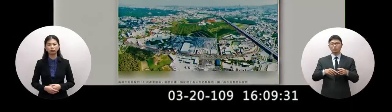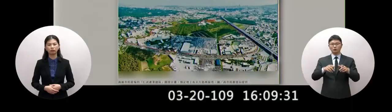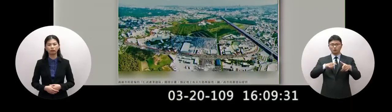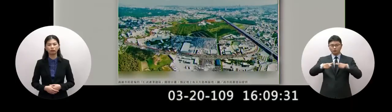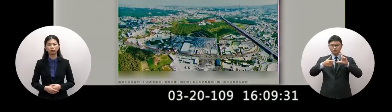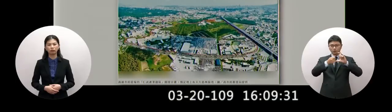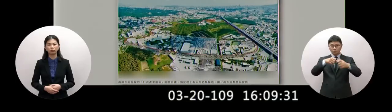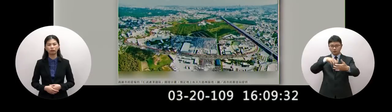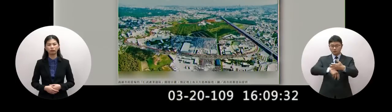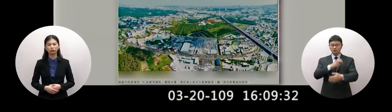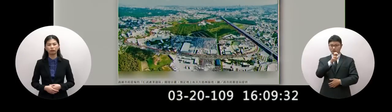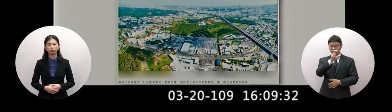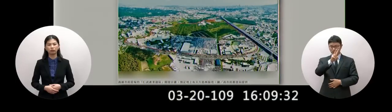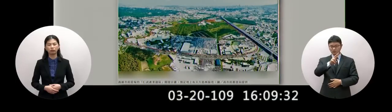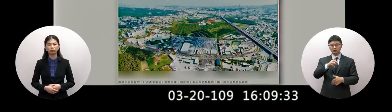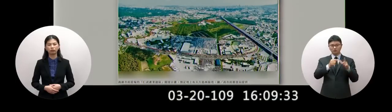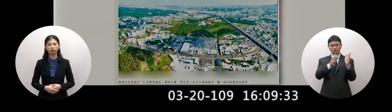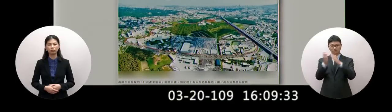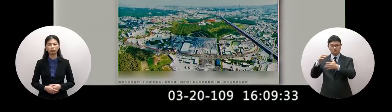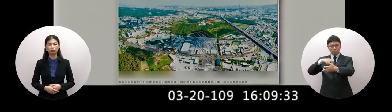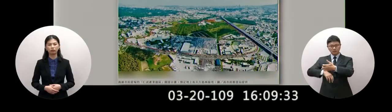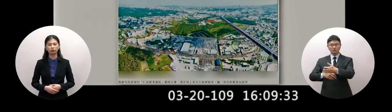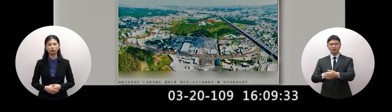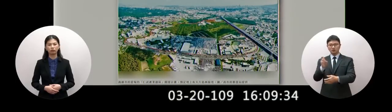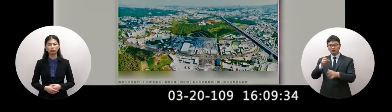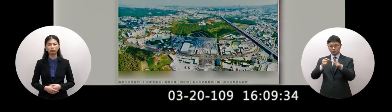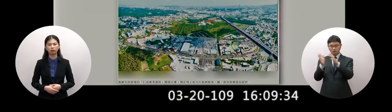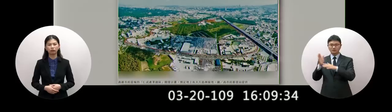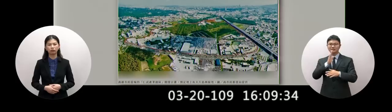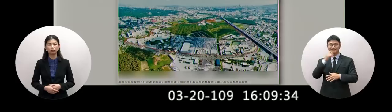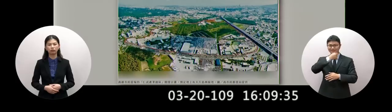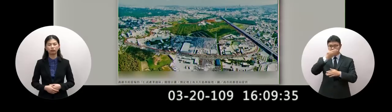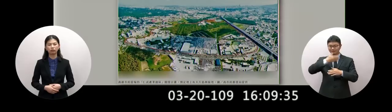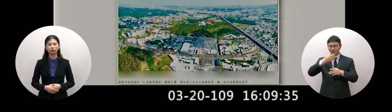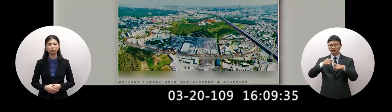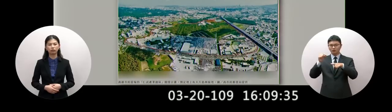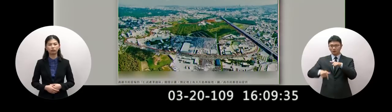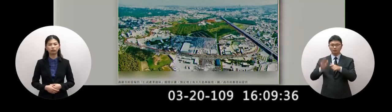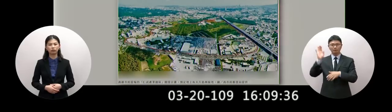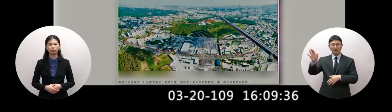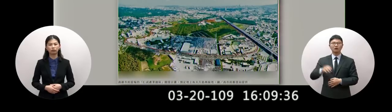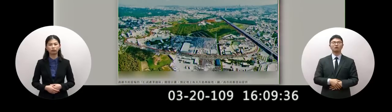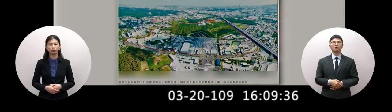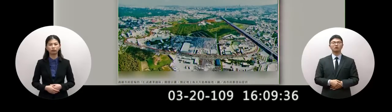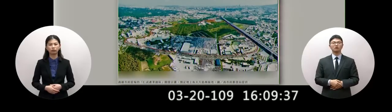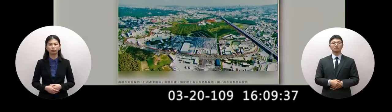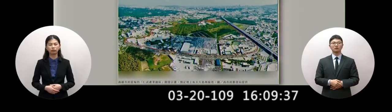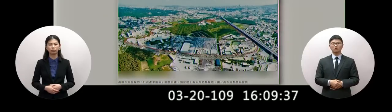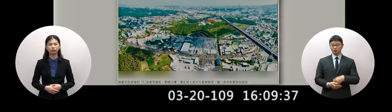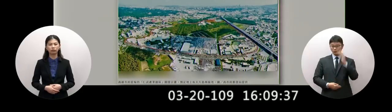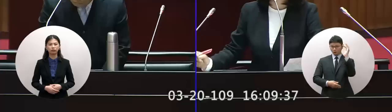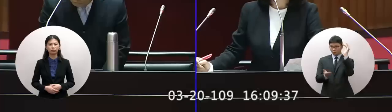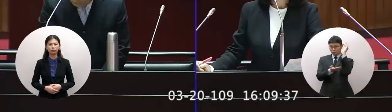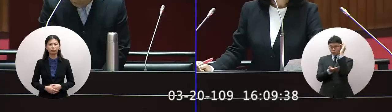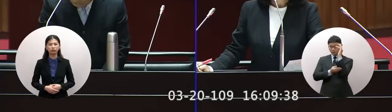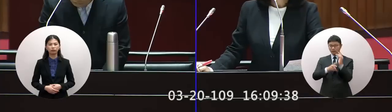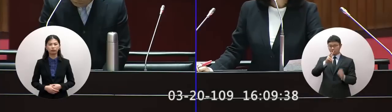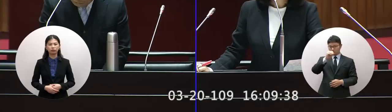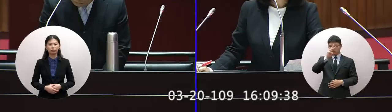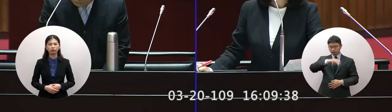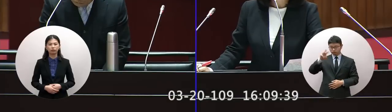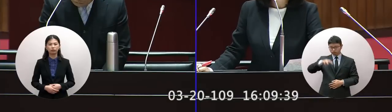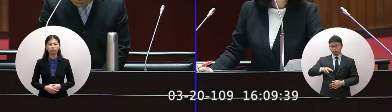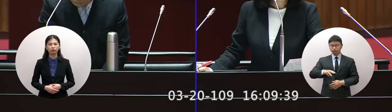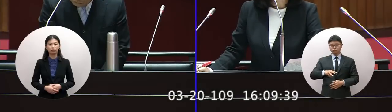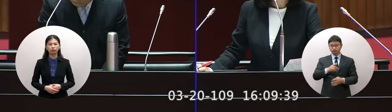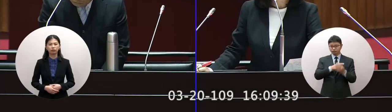74公顷里面有20公顷是台糖的平地造林，它必须要砍掉23000棵树，